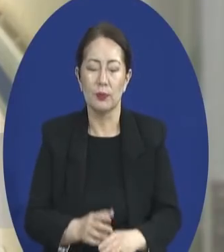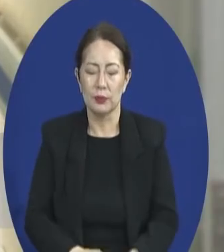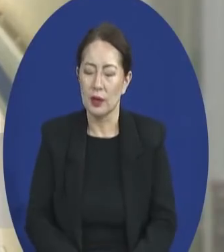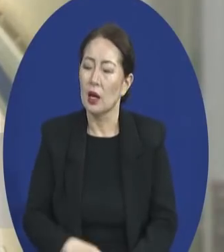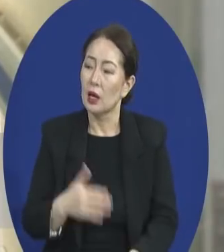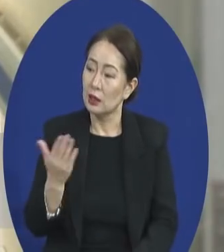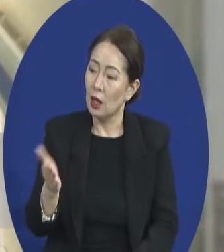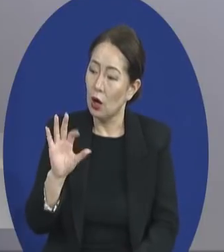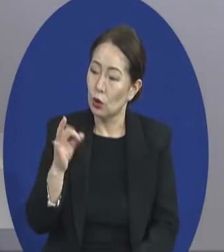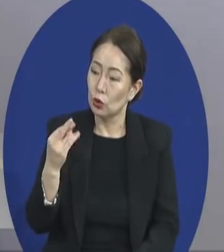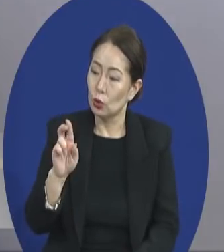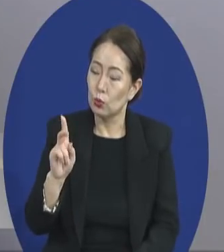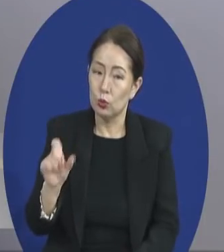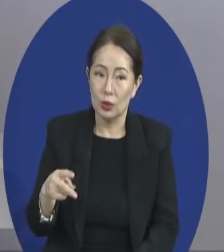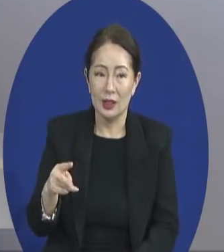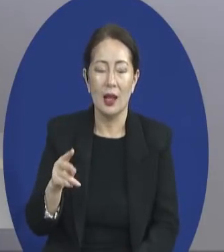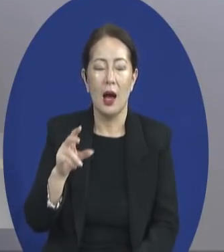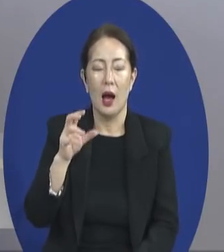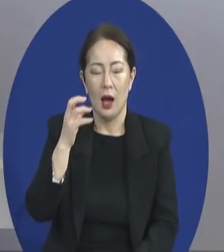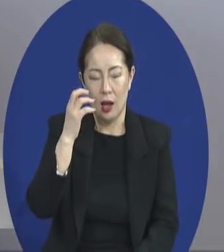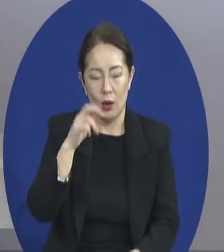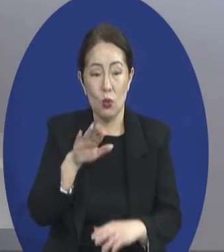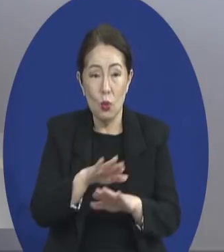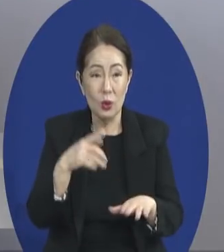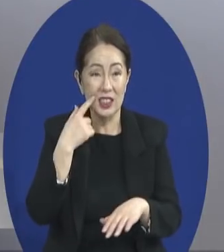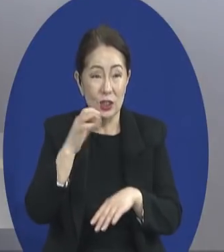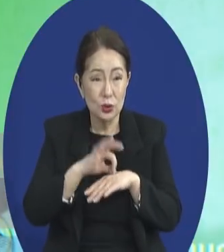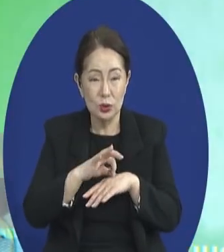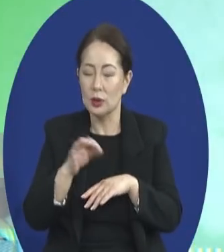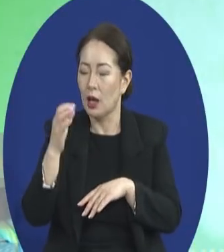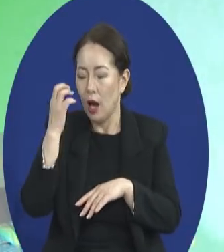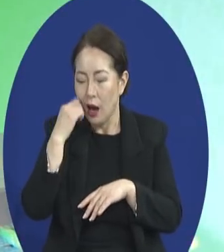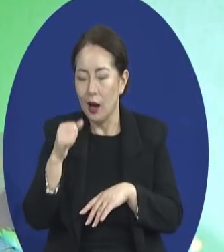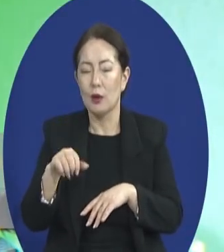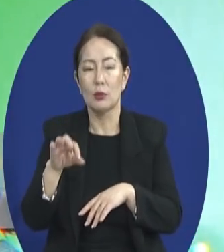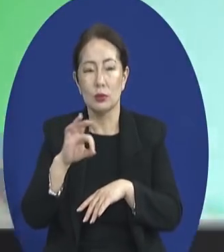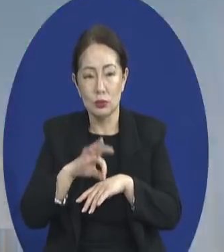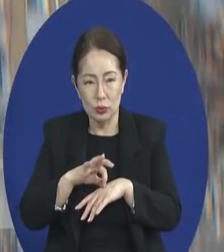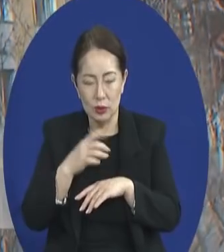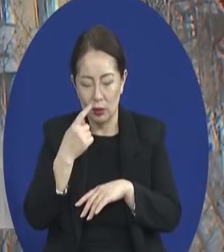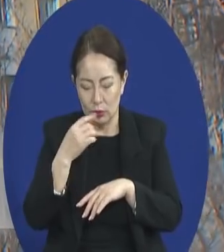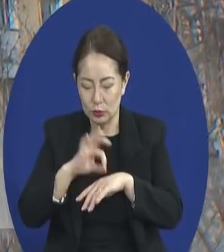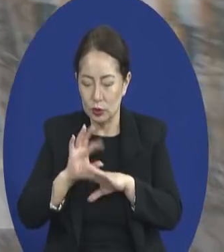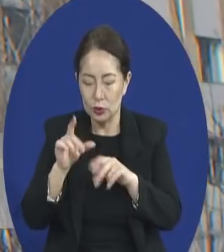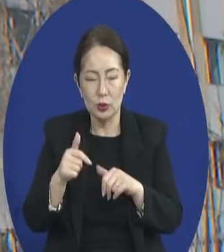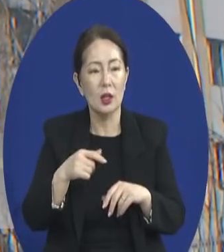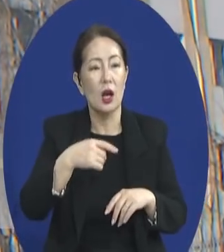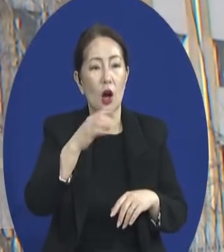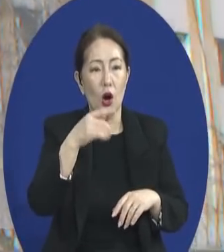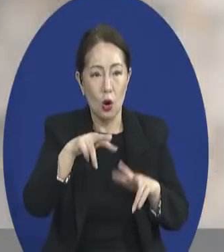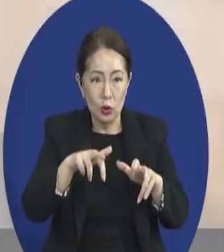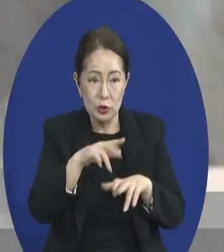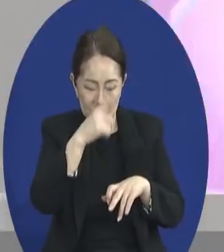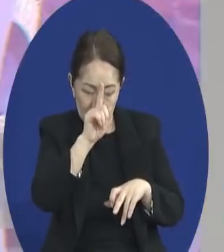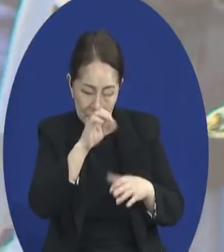бүл хүүхдийн асрамжийн газар, Батсүмбэрийн тэр ахмадын асрамжийн газар, за ингээд хөгшин мөшөлтэй хүүхдийн төвд хийсэн имлгүүдийг